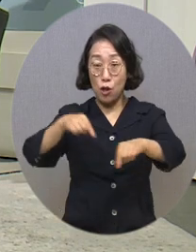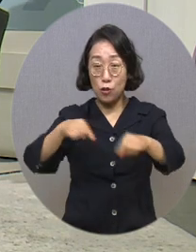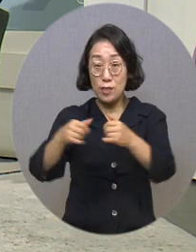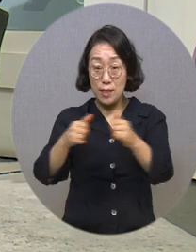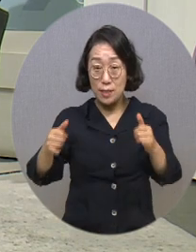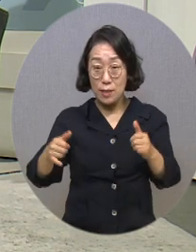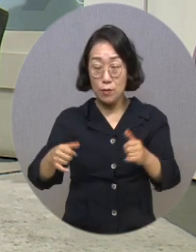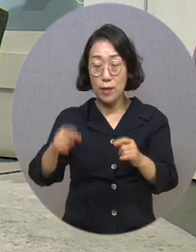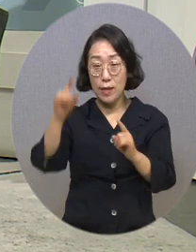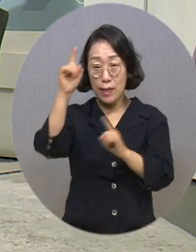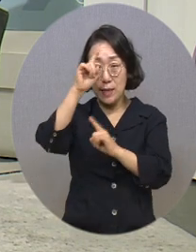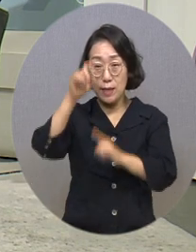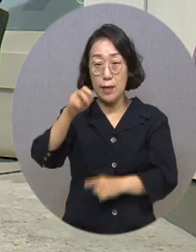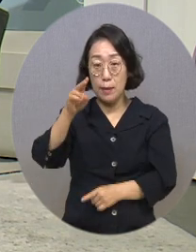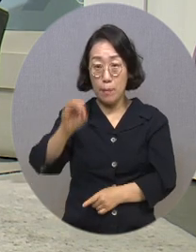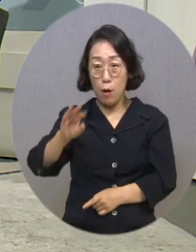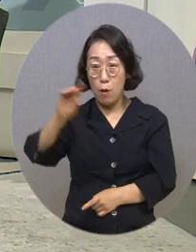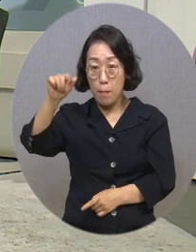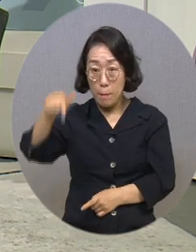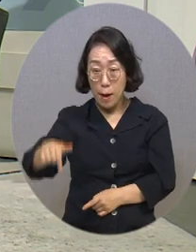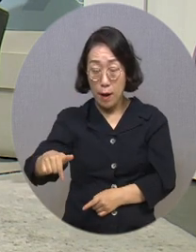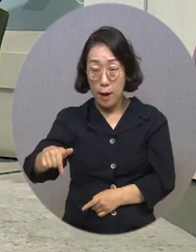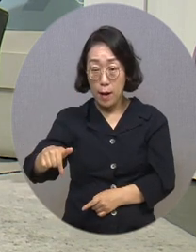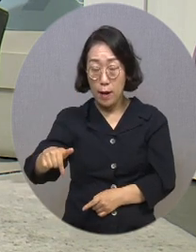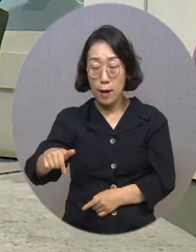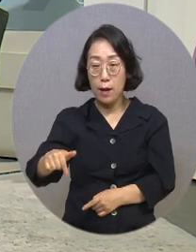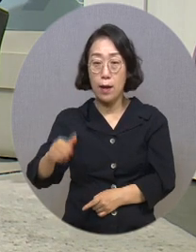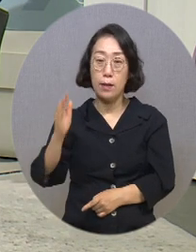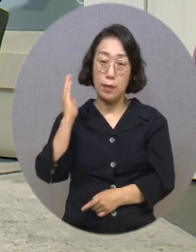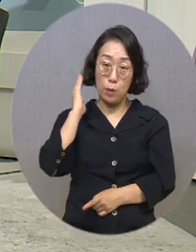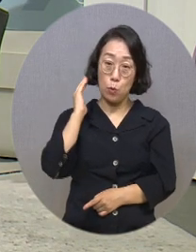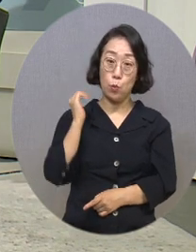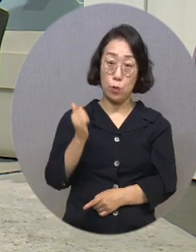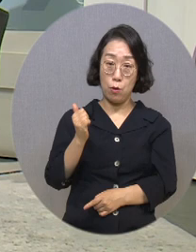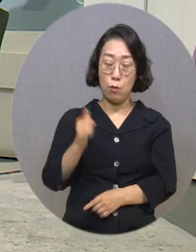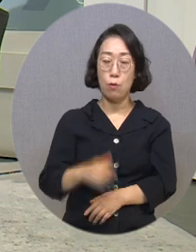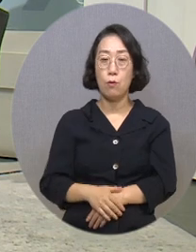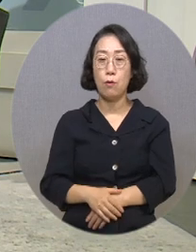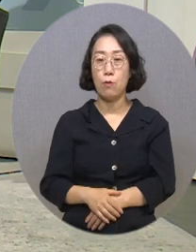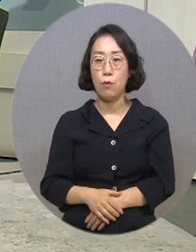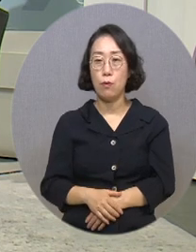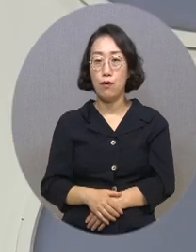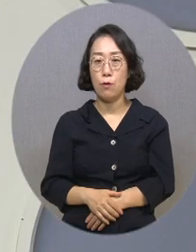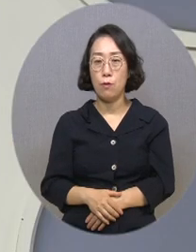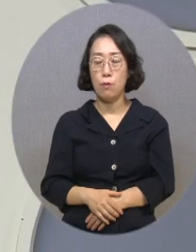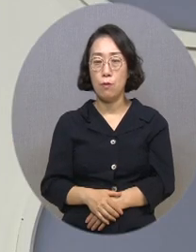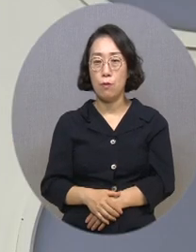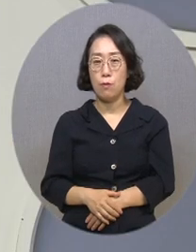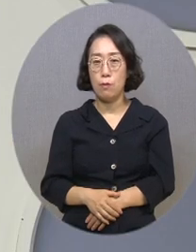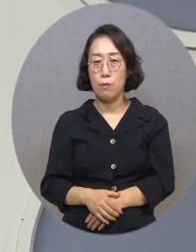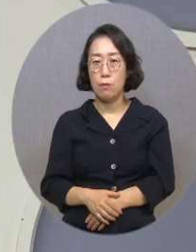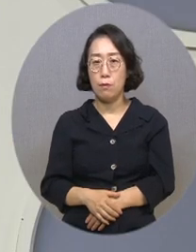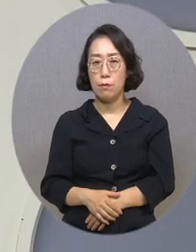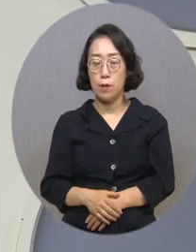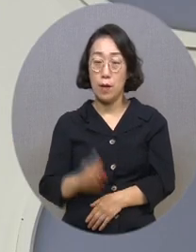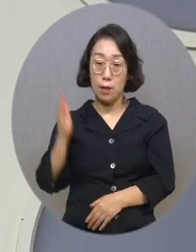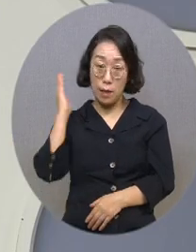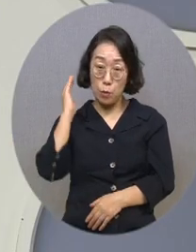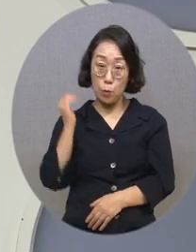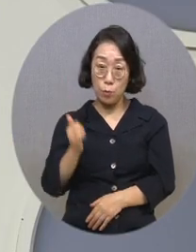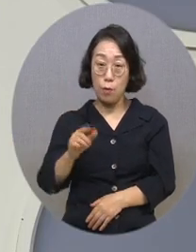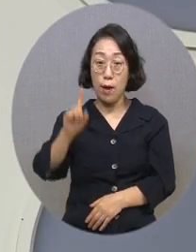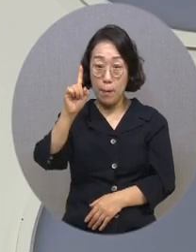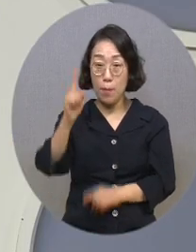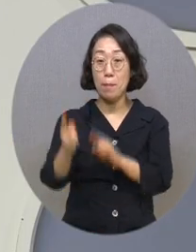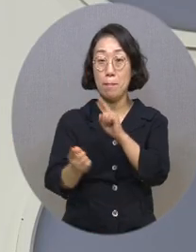뭐 이명박 대통령을 비롯해서 뭐야 그래도 내가 이제까지 한 중에서 이명박 대통령을 한번 만나야 좀